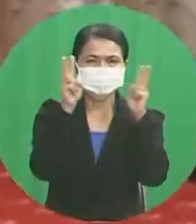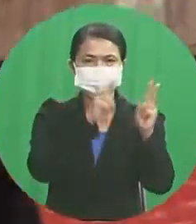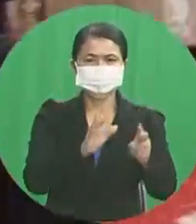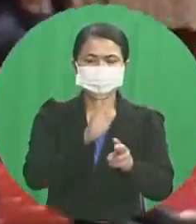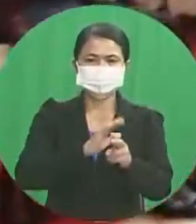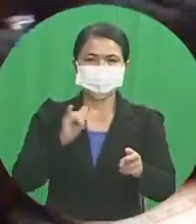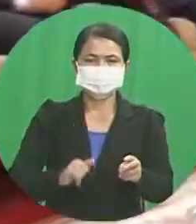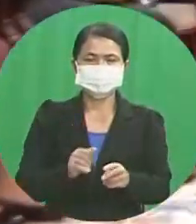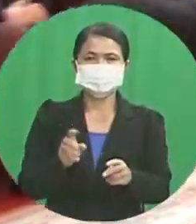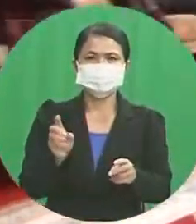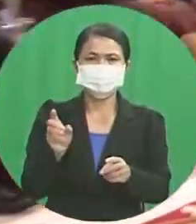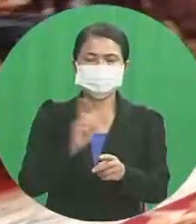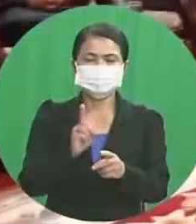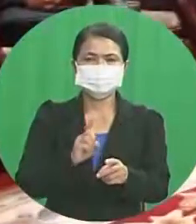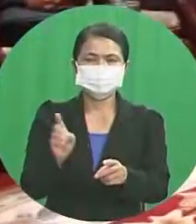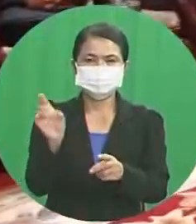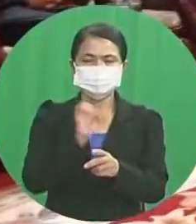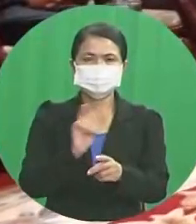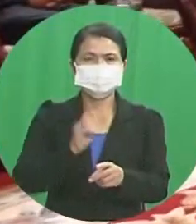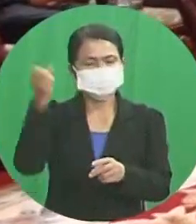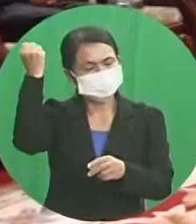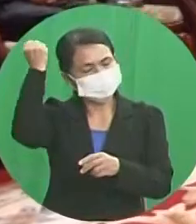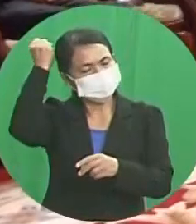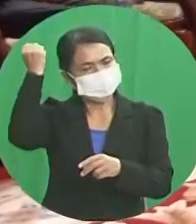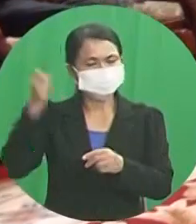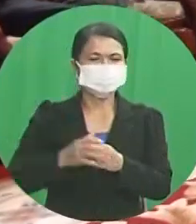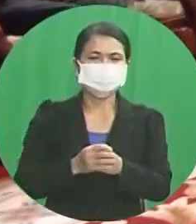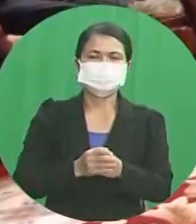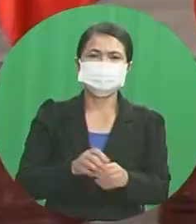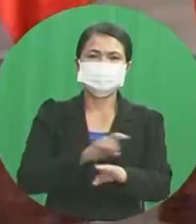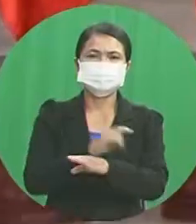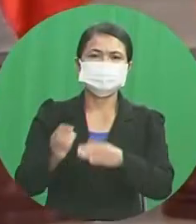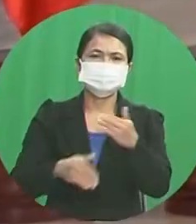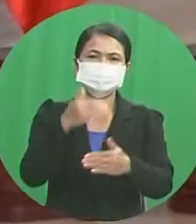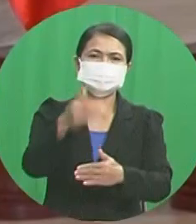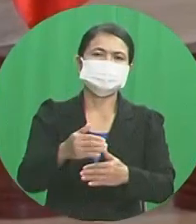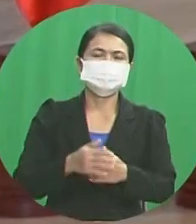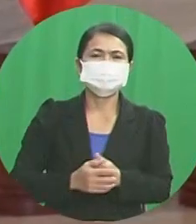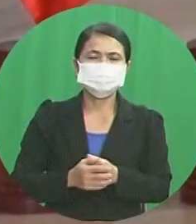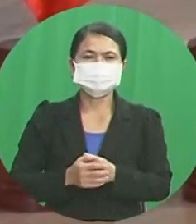ផ្លូវការនៅសាធារណរដ្ឋប្រជាធិបតេយ្យប្រជាមានិតឡាវនាពេលខាងមុខនេះ